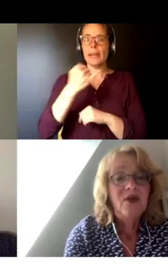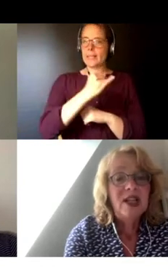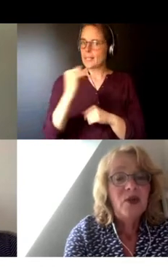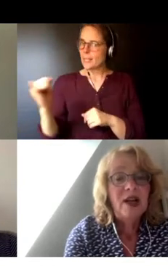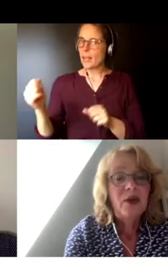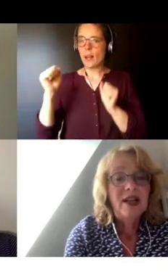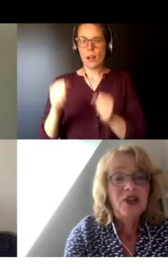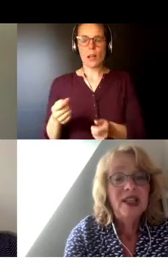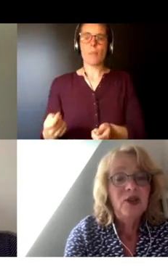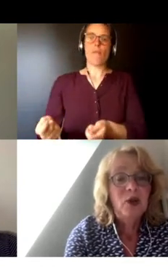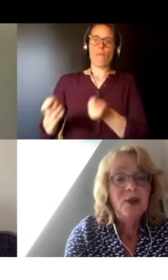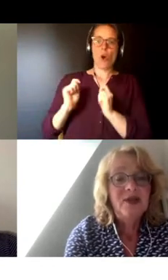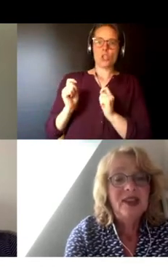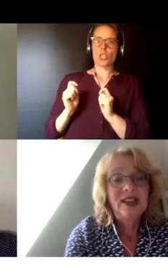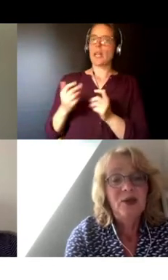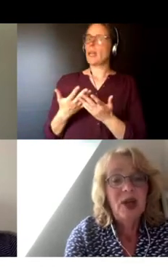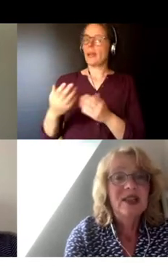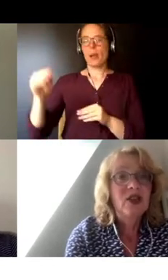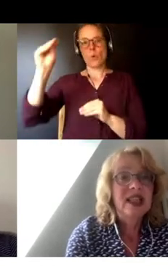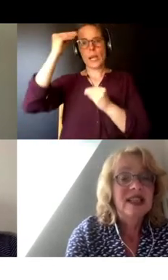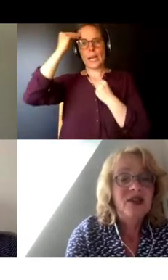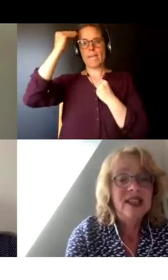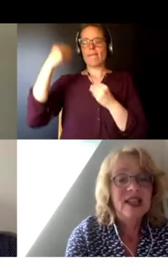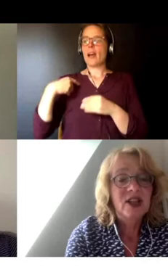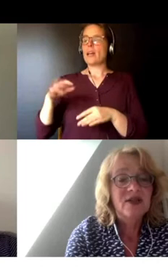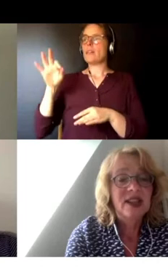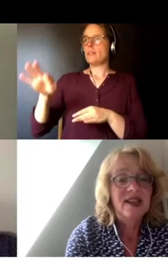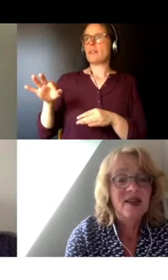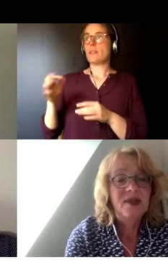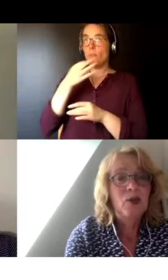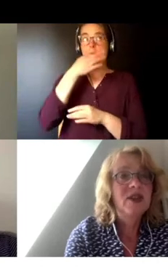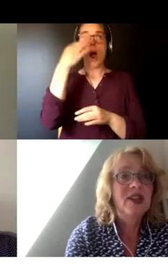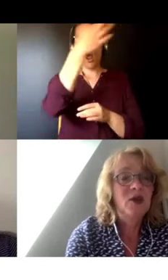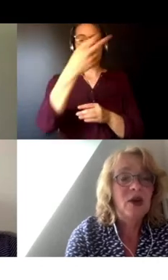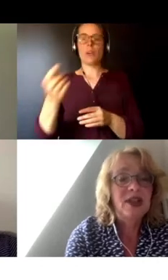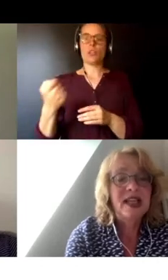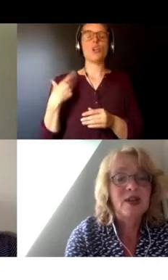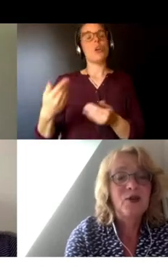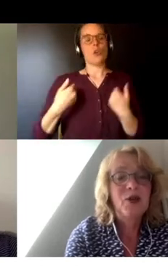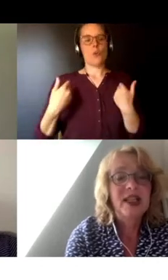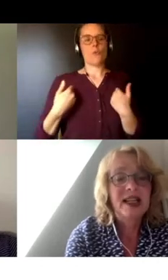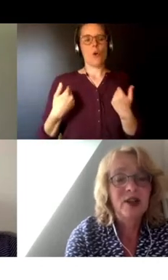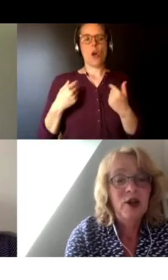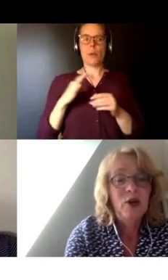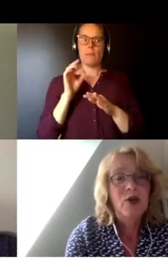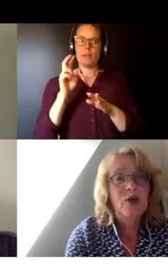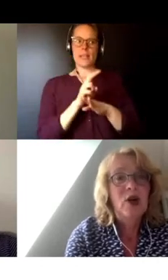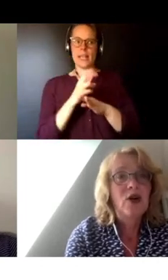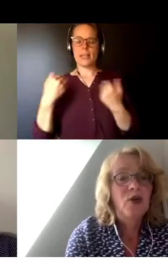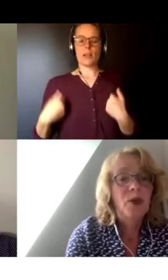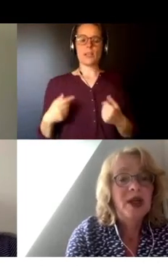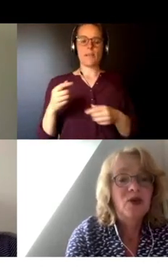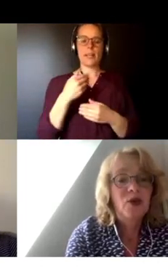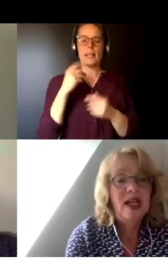oder Hinweise für Anfragen schicken. Ich freue mich, wenn ich für Akteure der Zivilgesellschaft, der Bundesregierung auf den Zahn fühlen kann und so